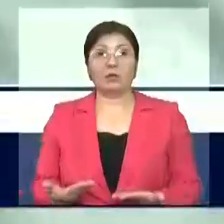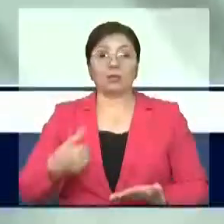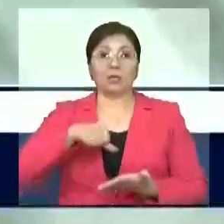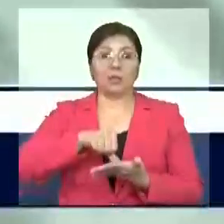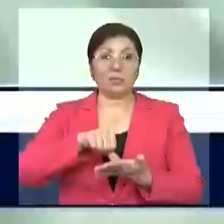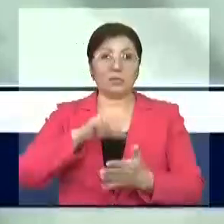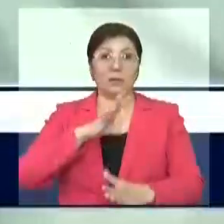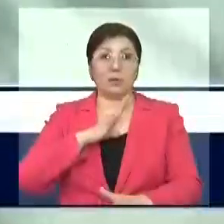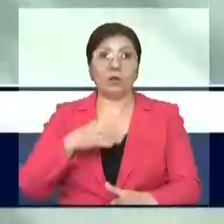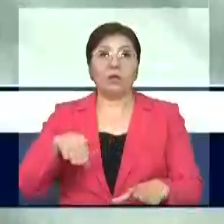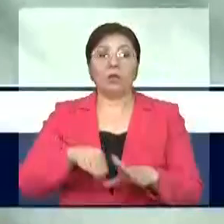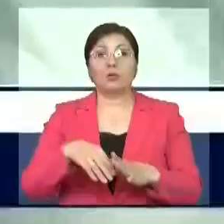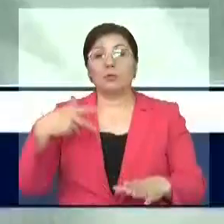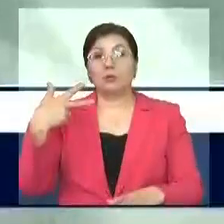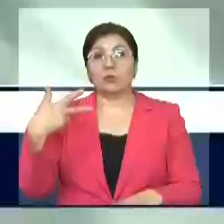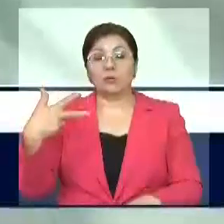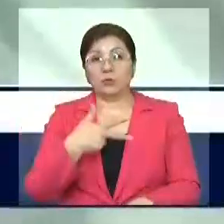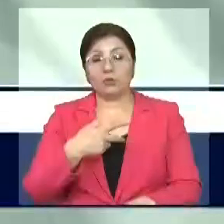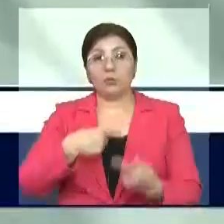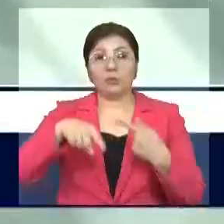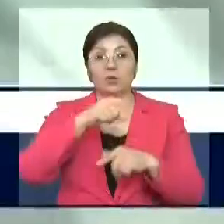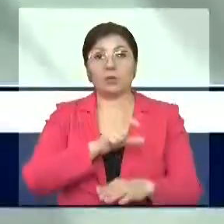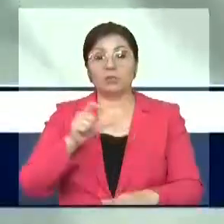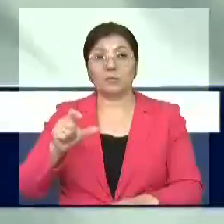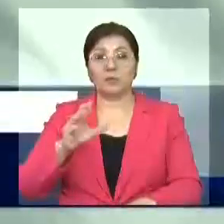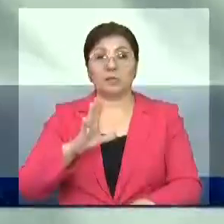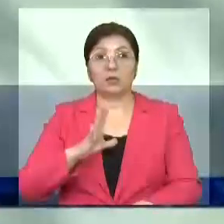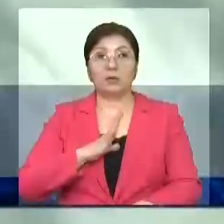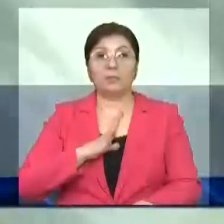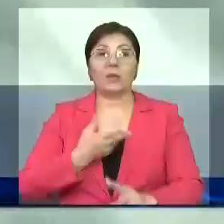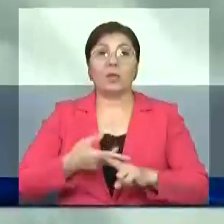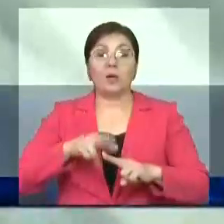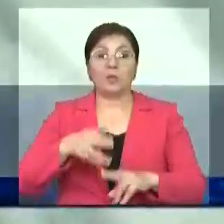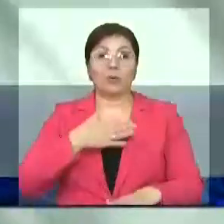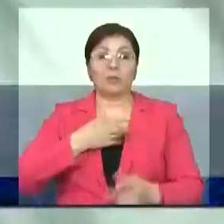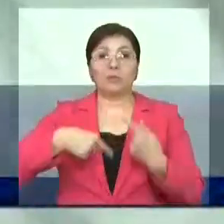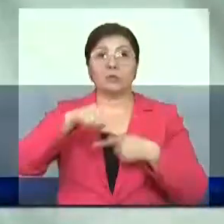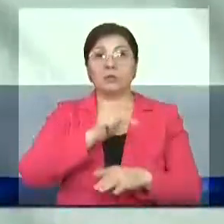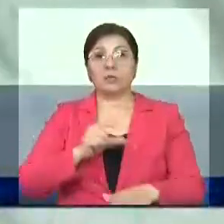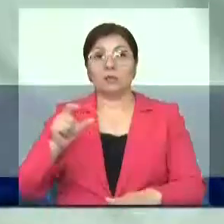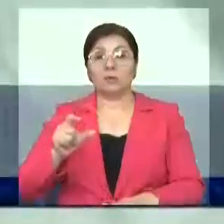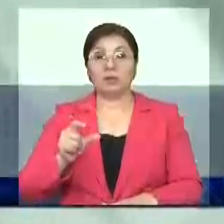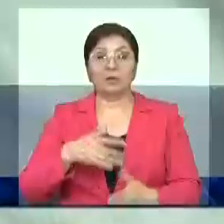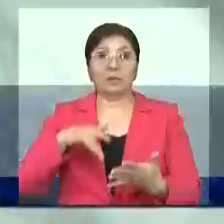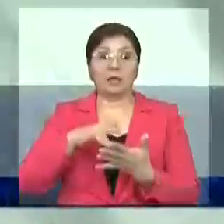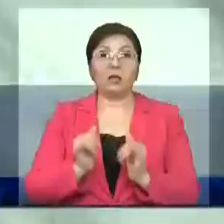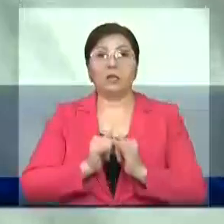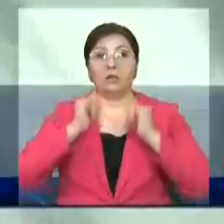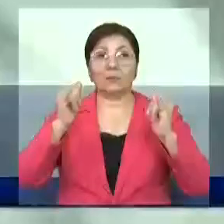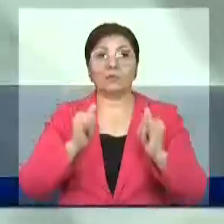болатын, соның 3 мыңы кәсіпкерлеріміз. Бұл біздің кәсіпкерлеріміздің қаланың